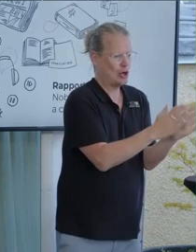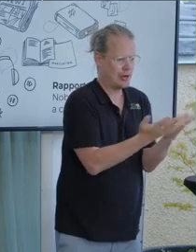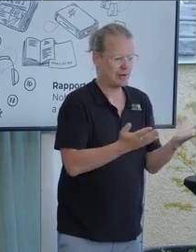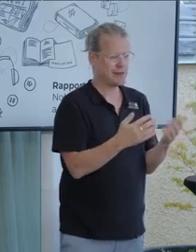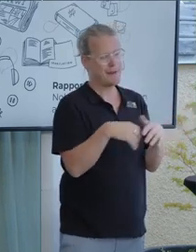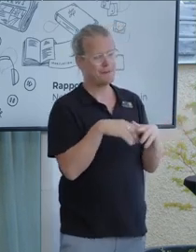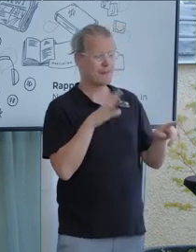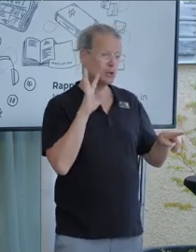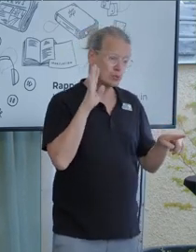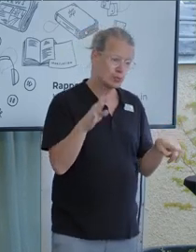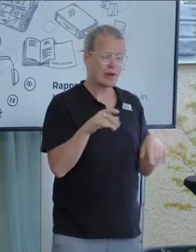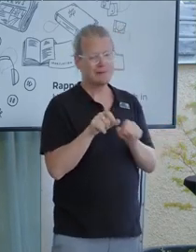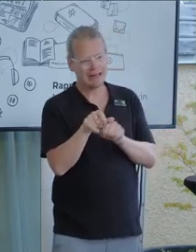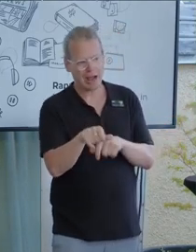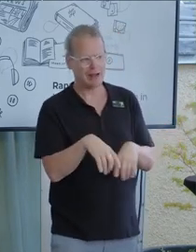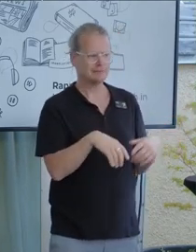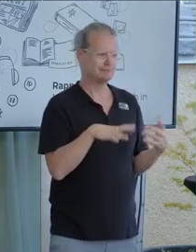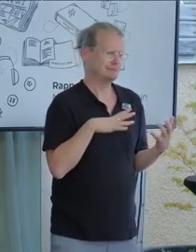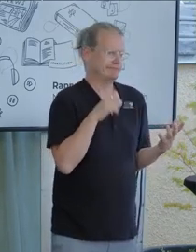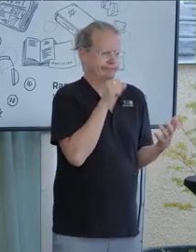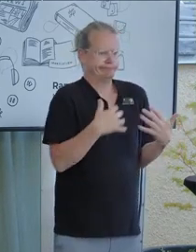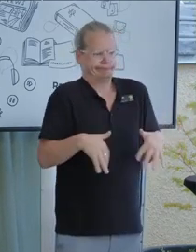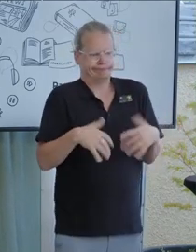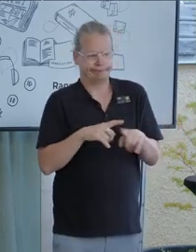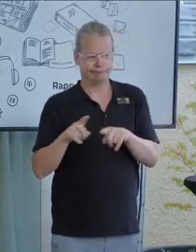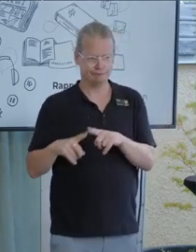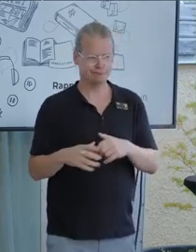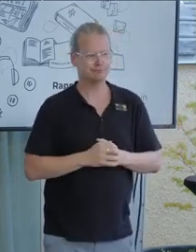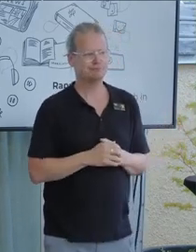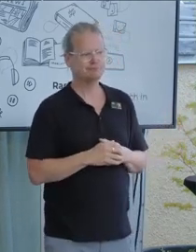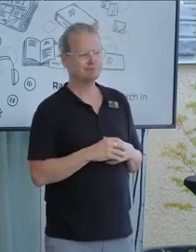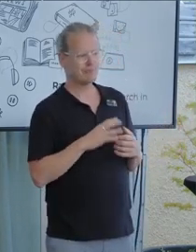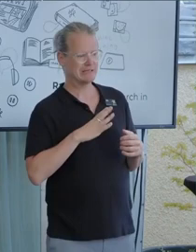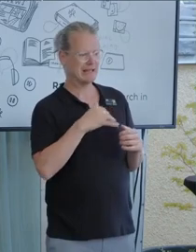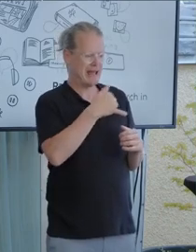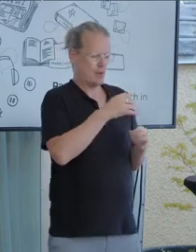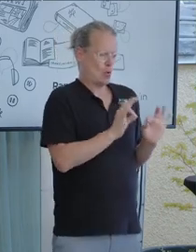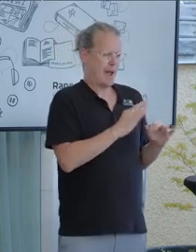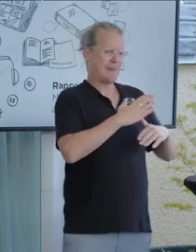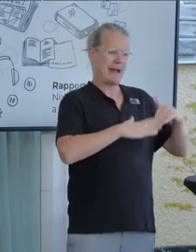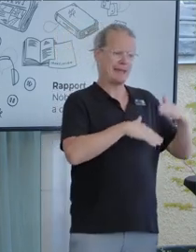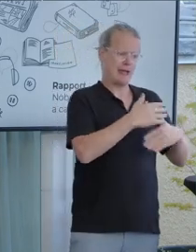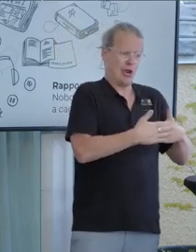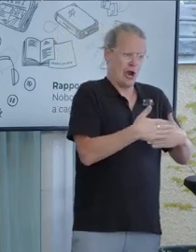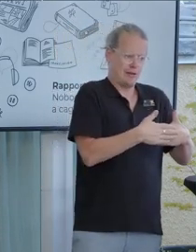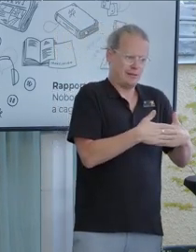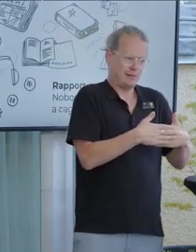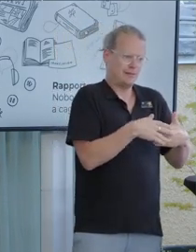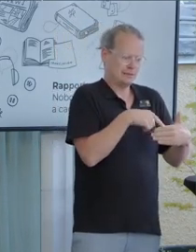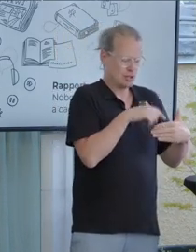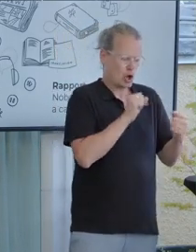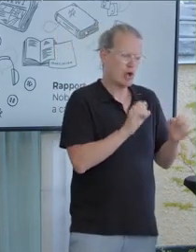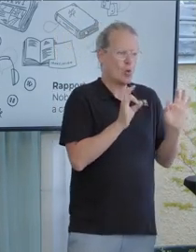vara vad som helst. Men det handlar ju om att liksom bearbeta väldigt stora mängder innehåll och försöka